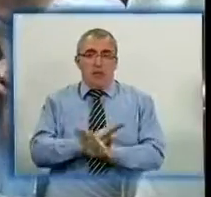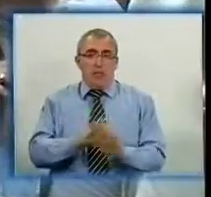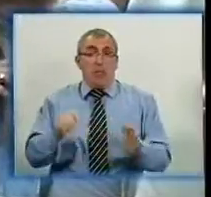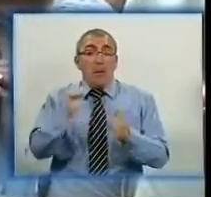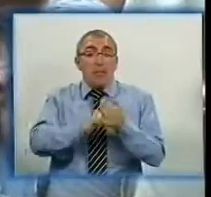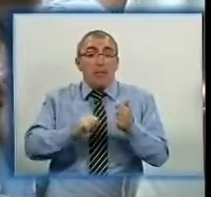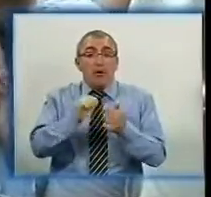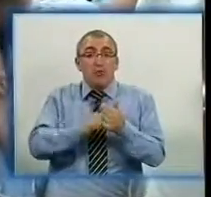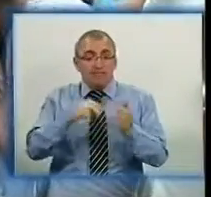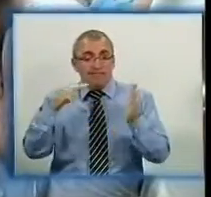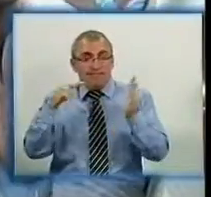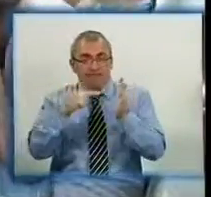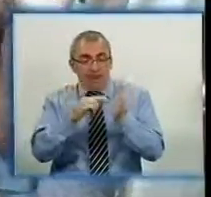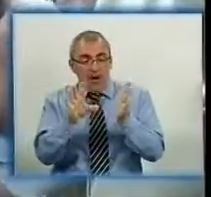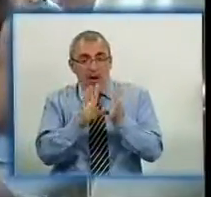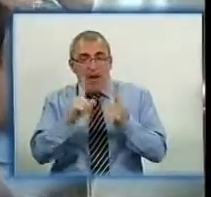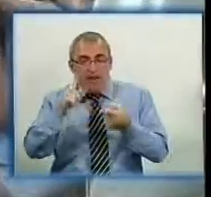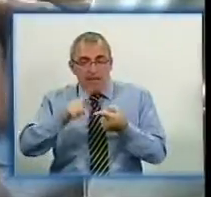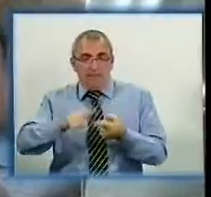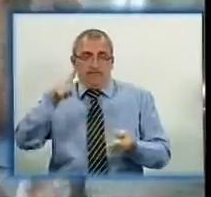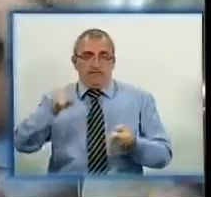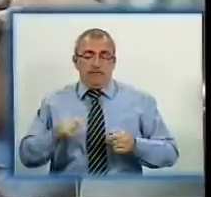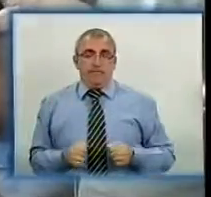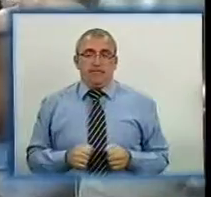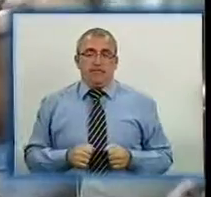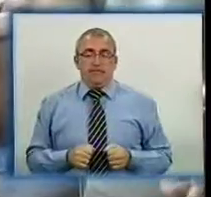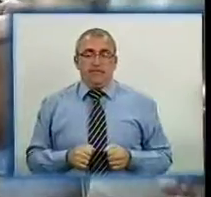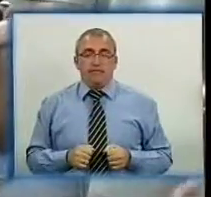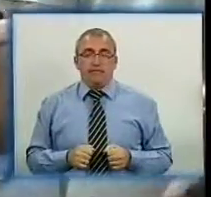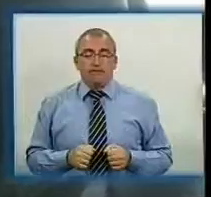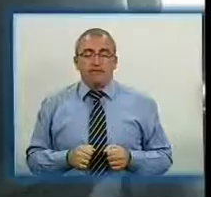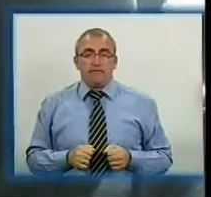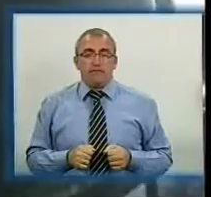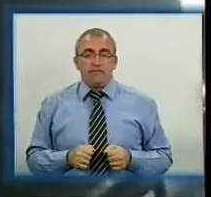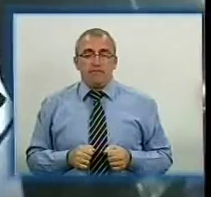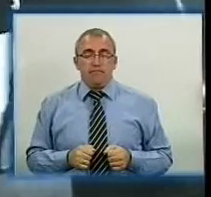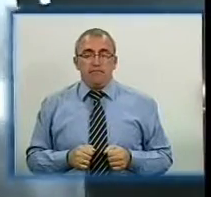Причина загоряння – коротке замкнення електромережі.